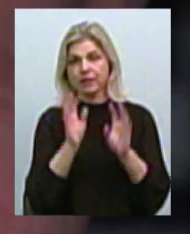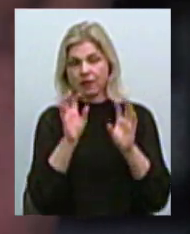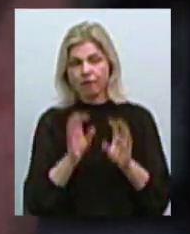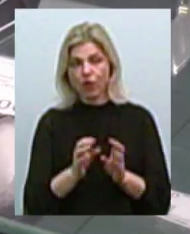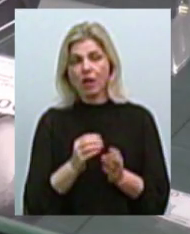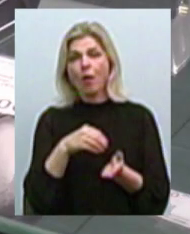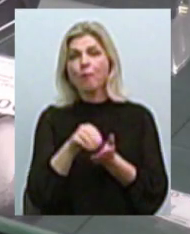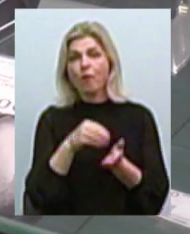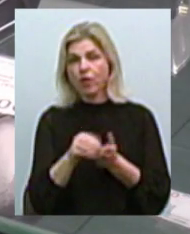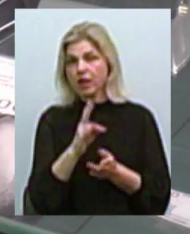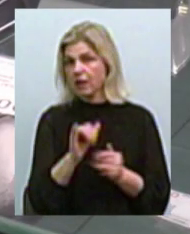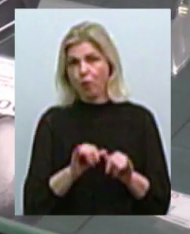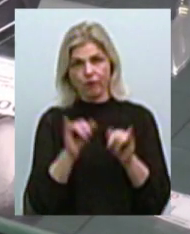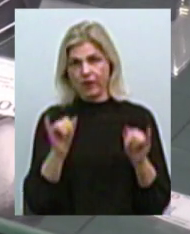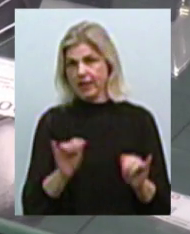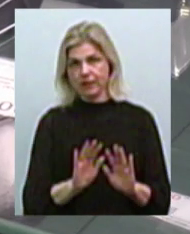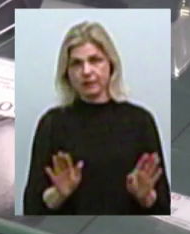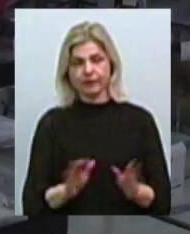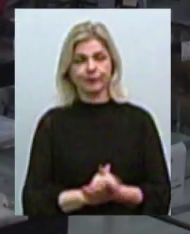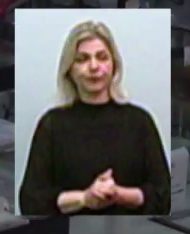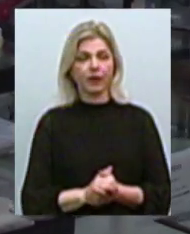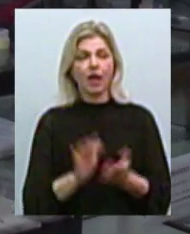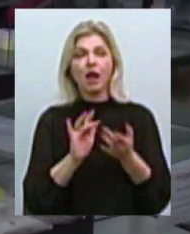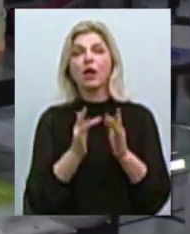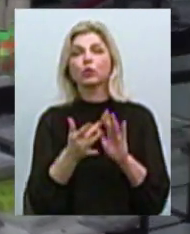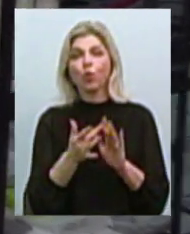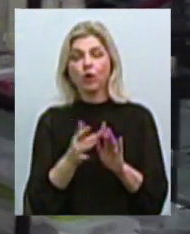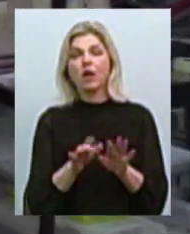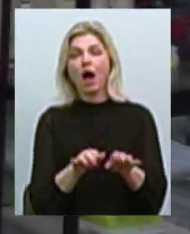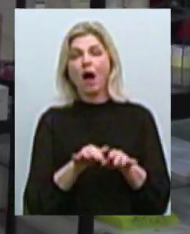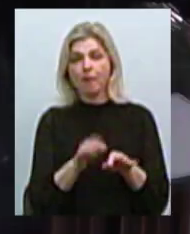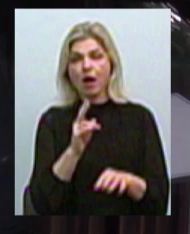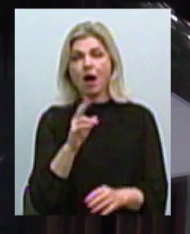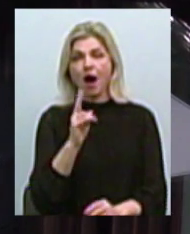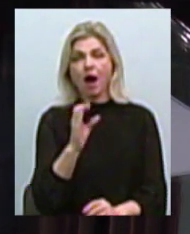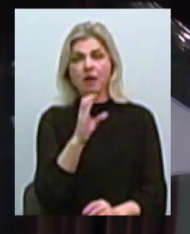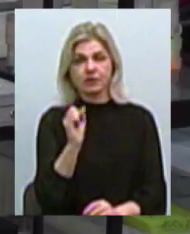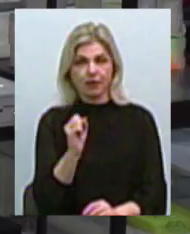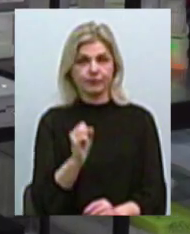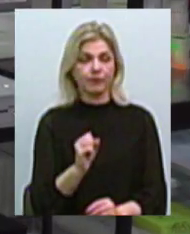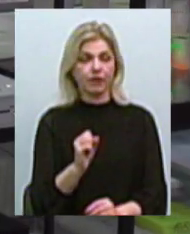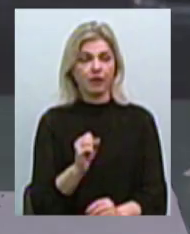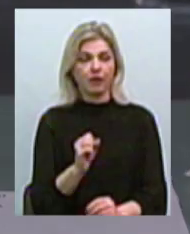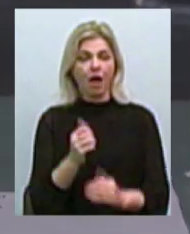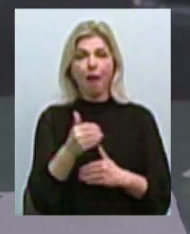касові апарати не зріс. Електронний касовий апарат, контрольний касовий, з клавіатурою.